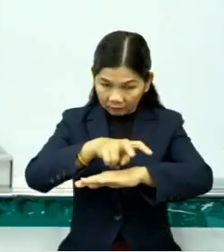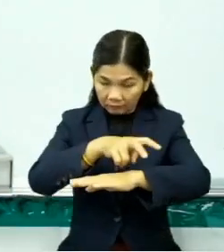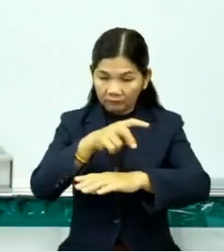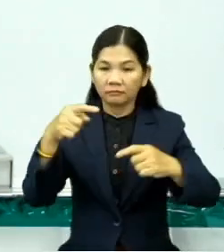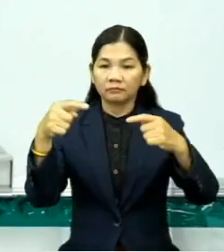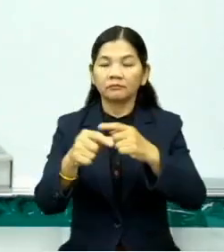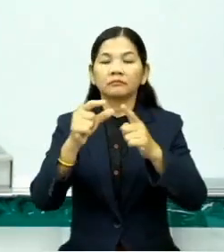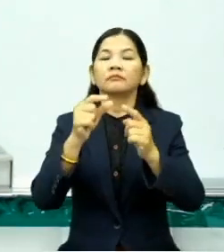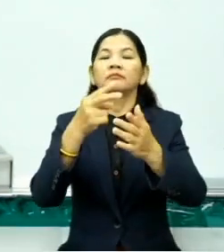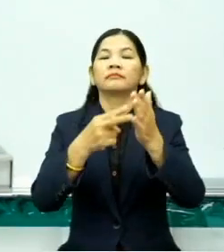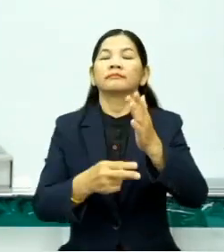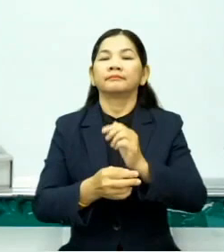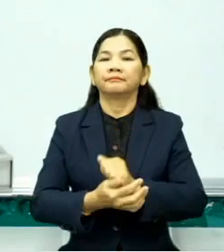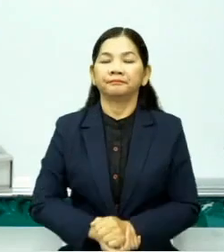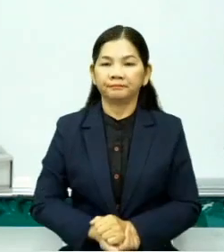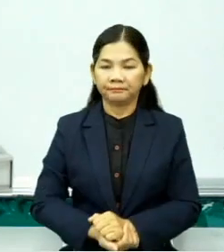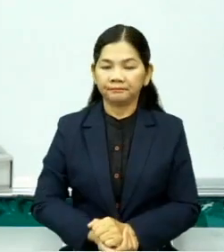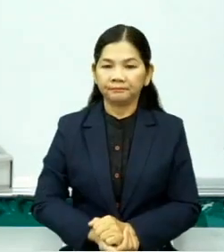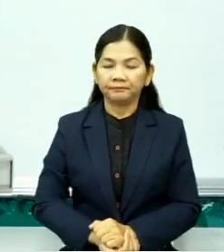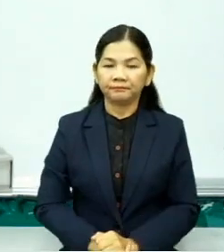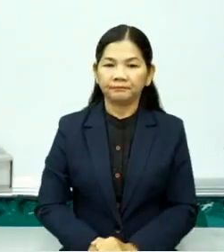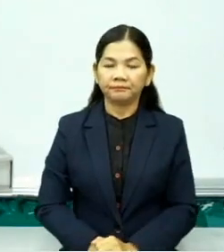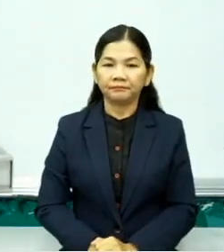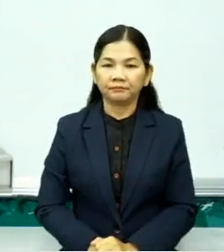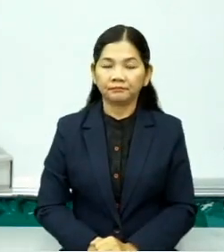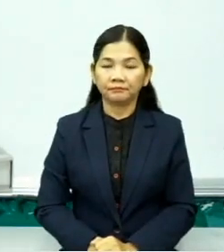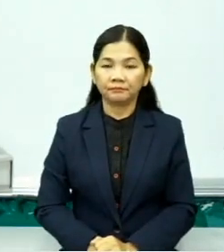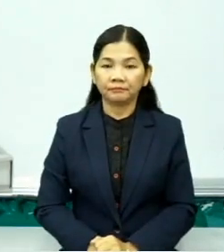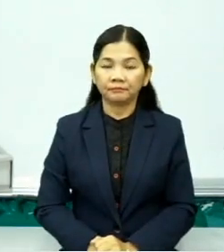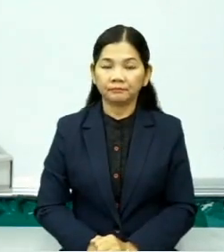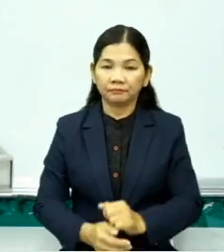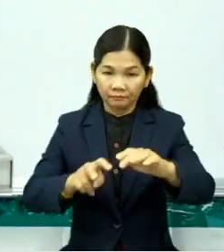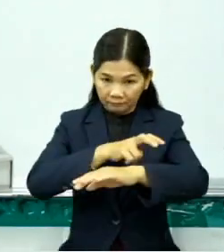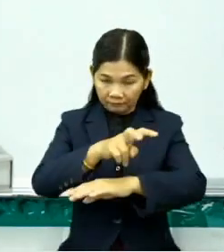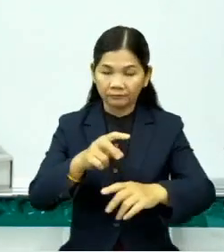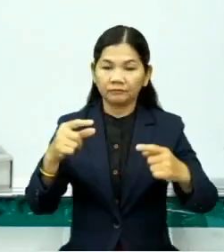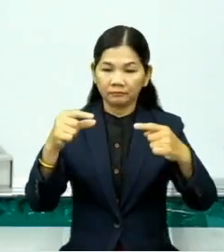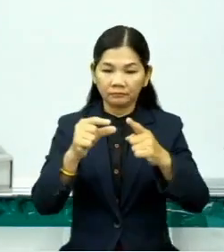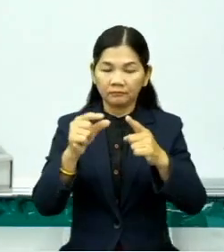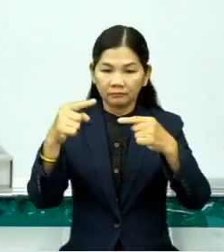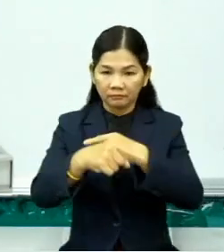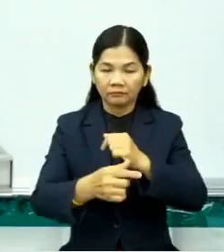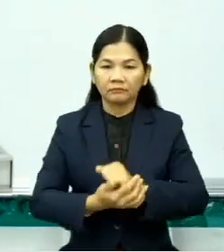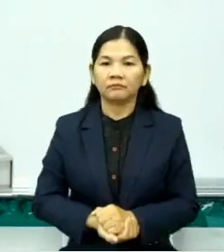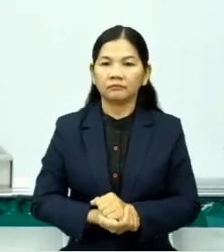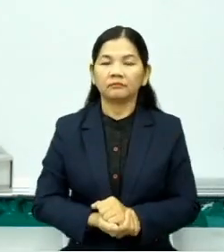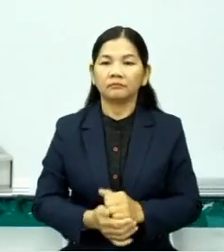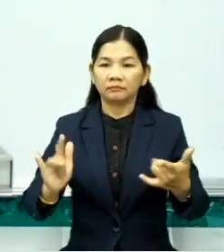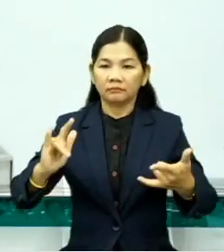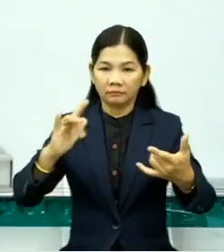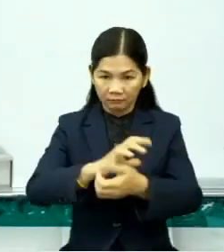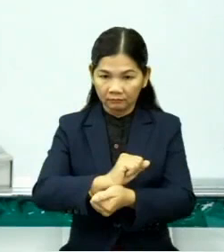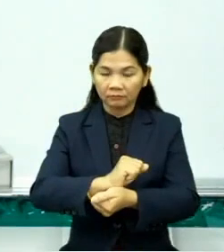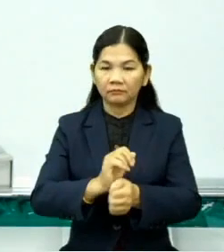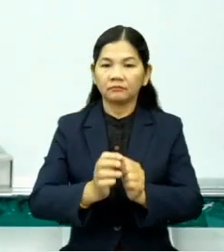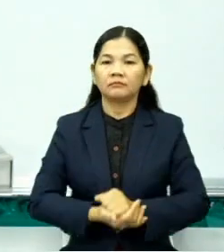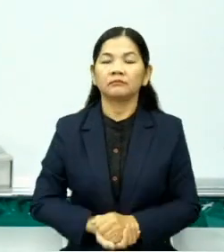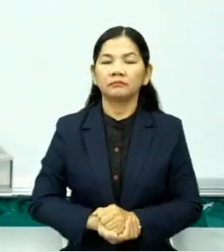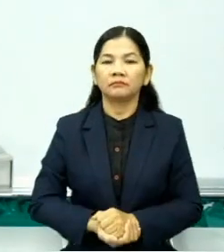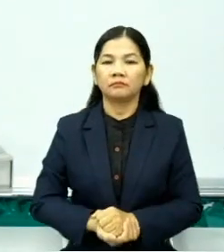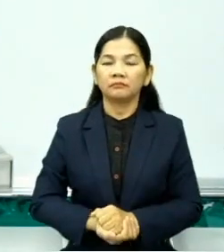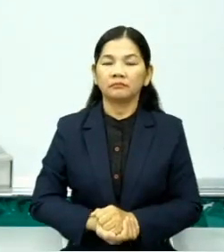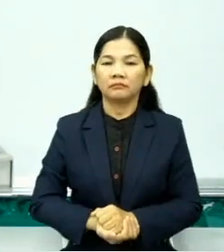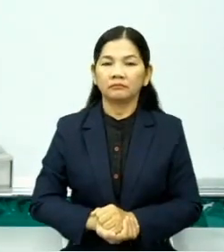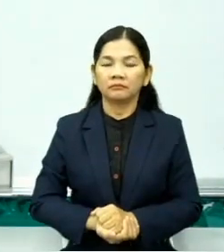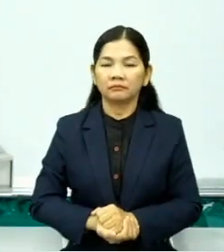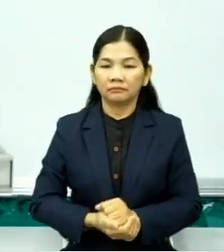សាផ្ទុយនឹងពាក្យអ្វីទៅកូនចាថារិសាគឺផ្ទុយនឹងពាក្យបំបំផ្លានចាល្អណាស់កូនចាអញ្ចឹ